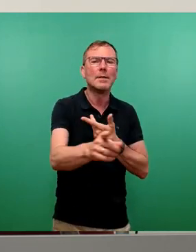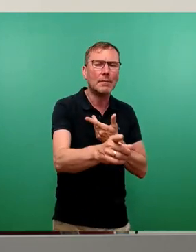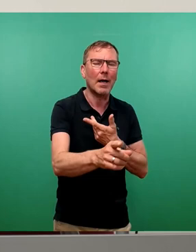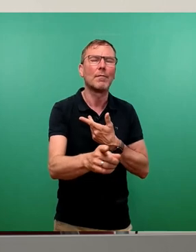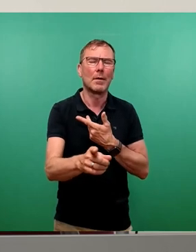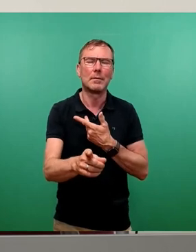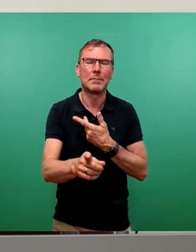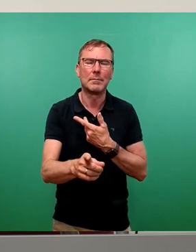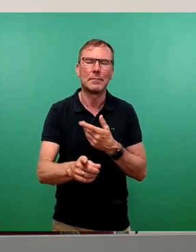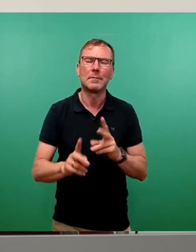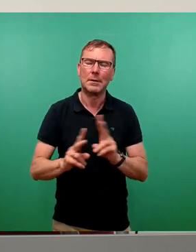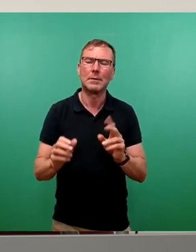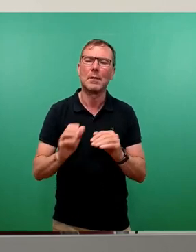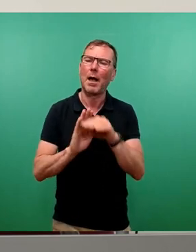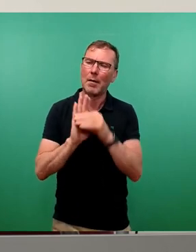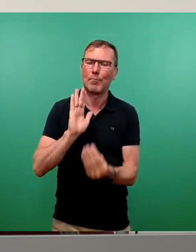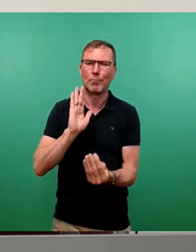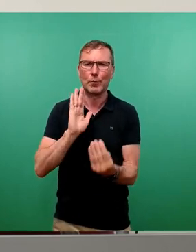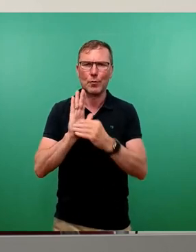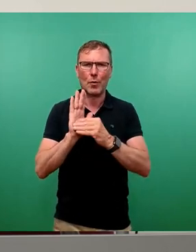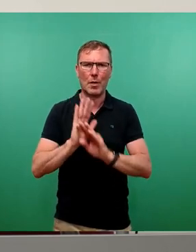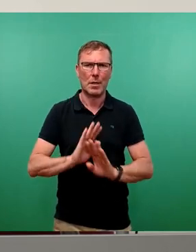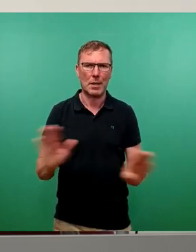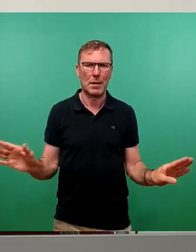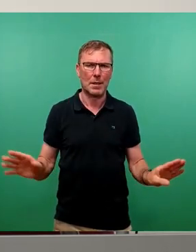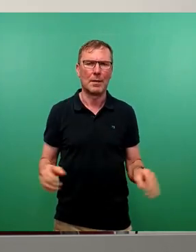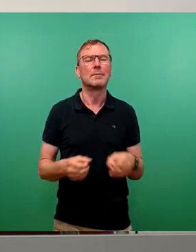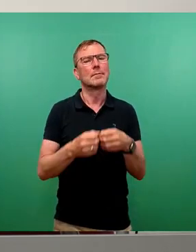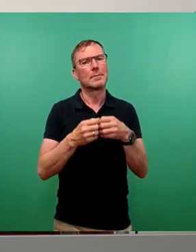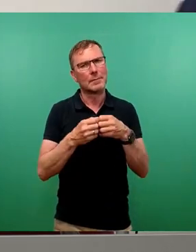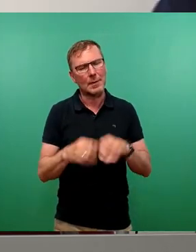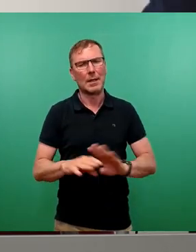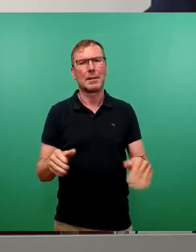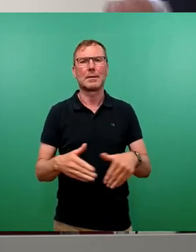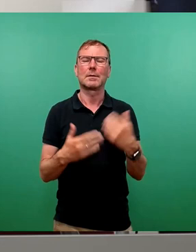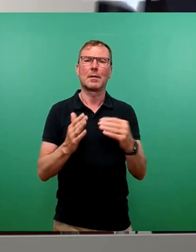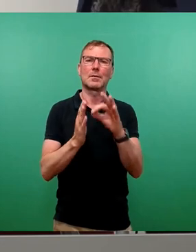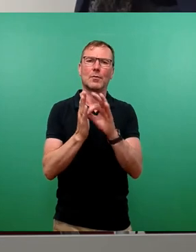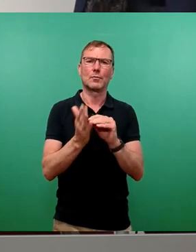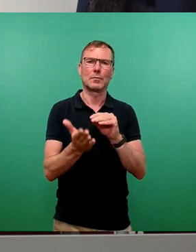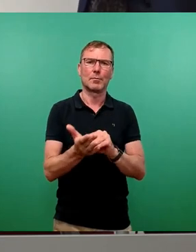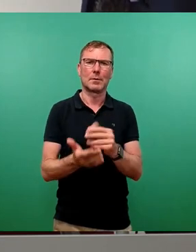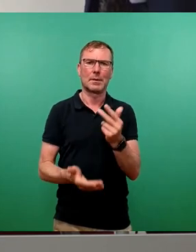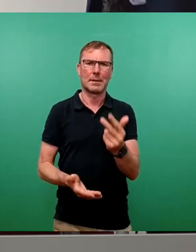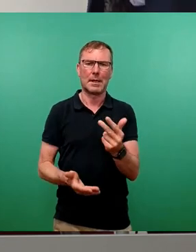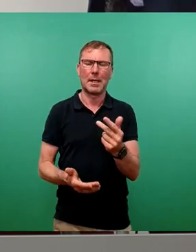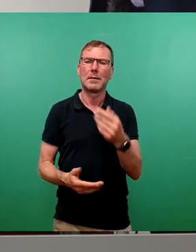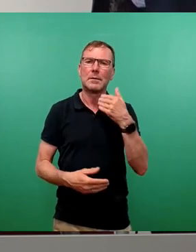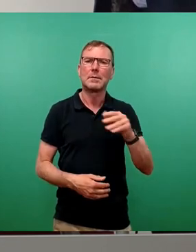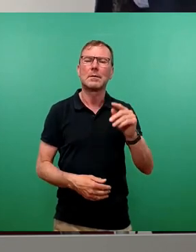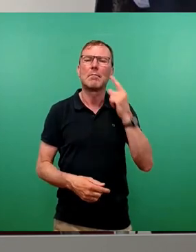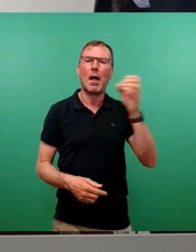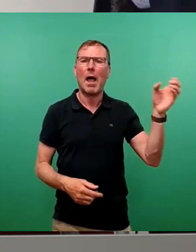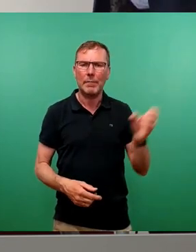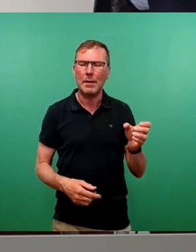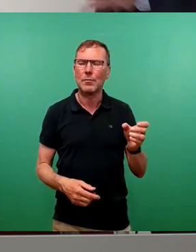Unwägbarkeiten protokolliert werden kann. Und insoweit ist einer Ernennung nichts mehr im Wege